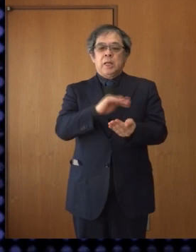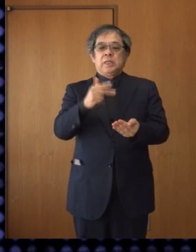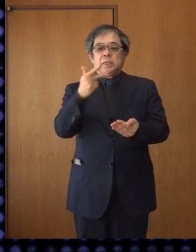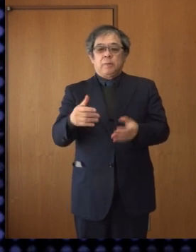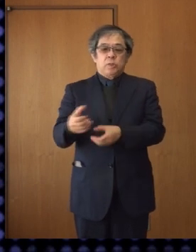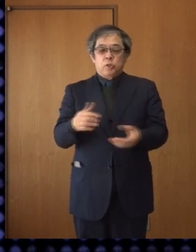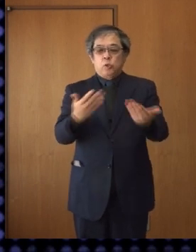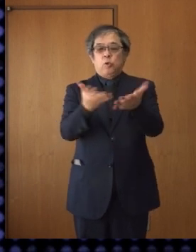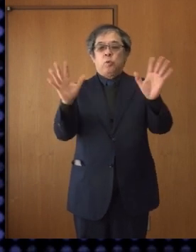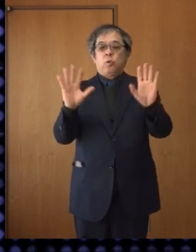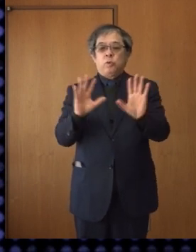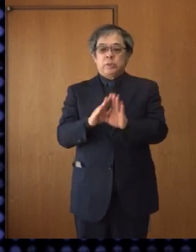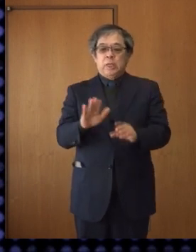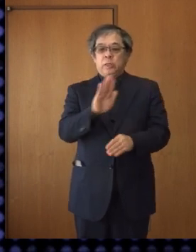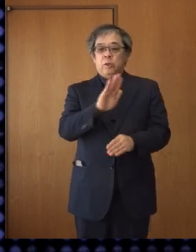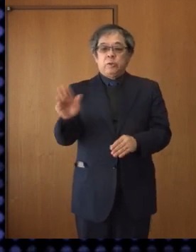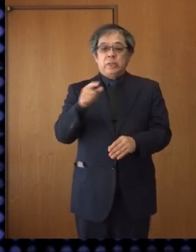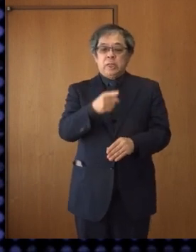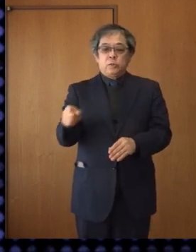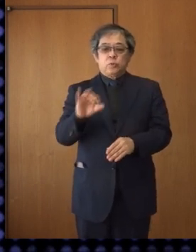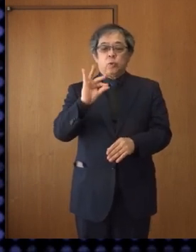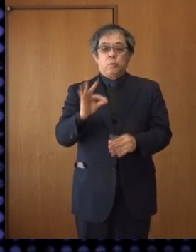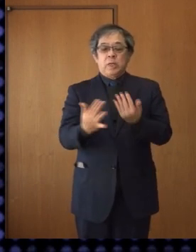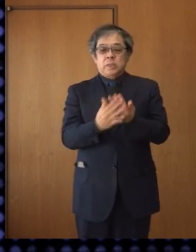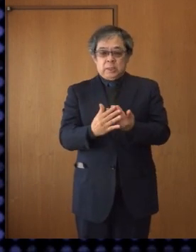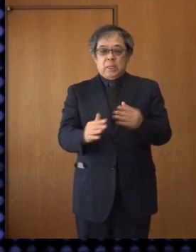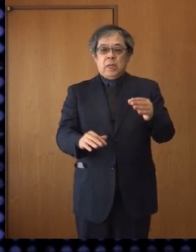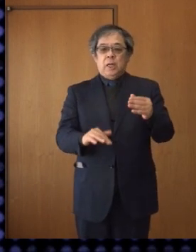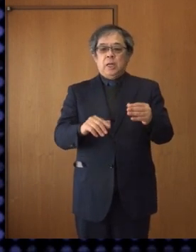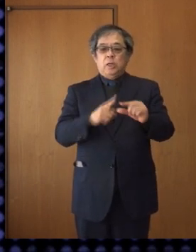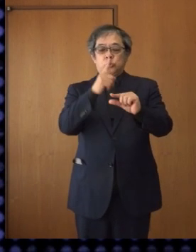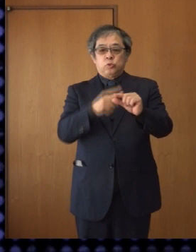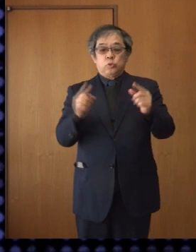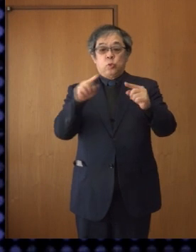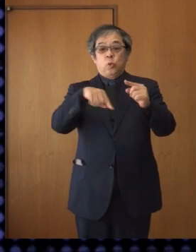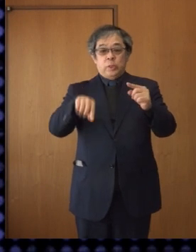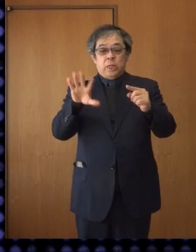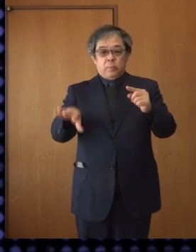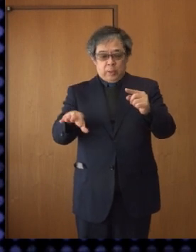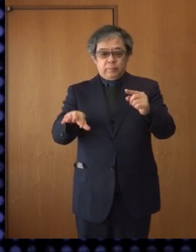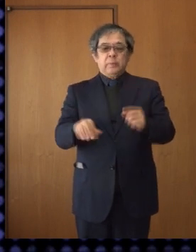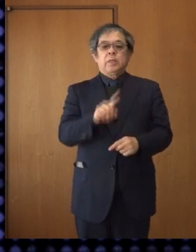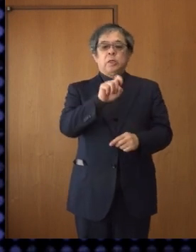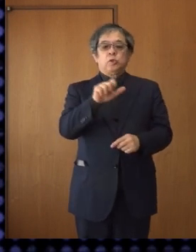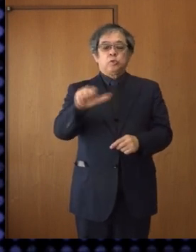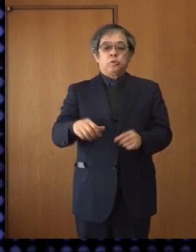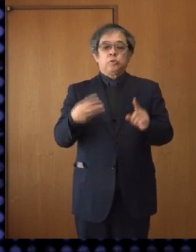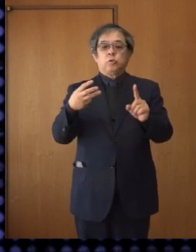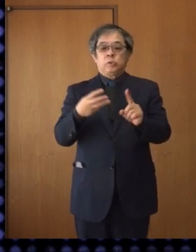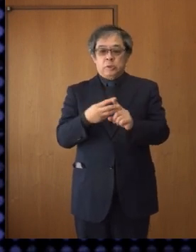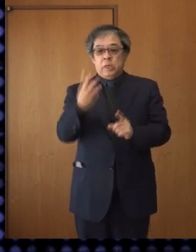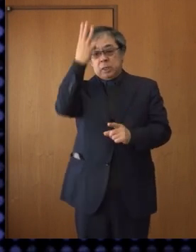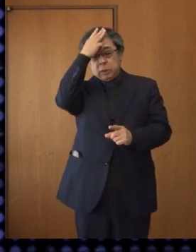が多摩中央公園で開かれました。15日にはケオプラザホテル多摩の32